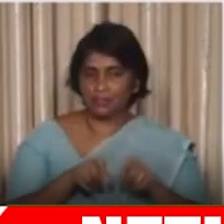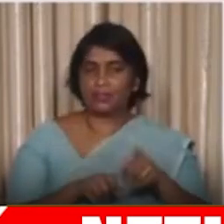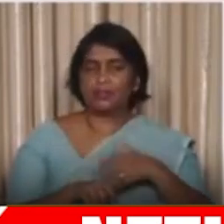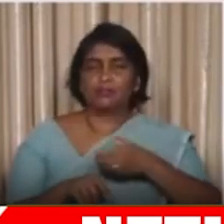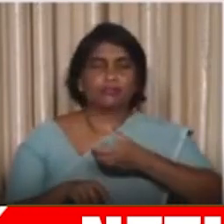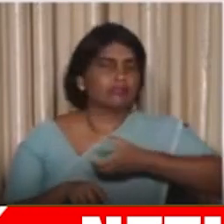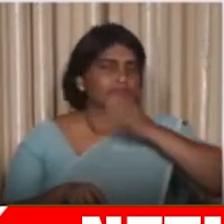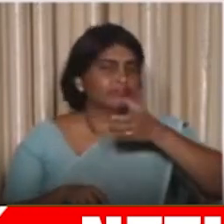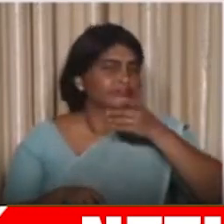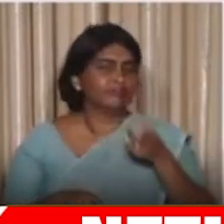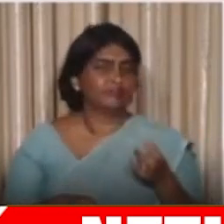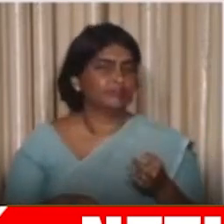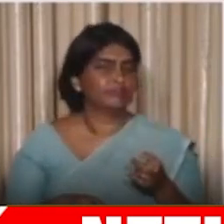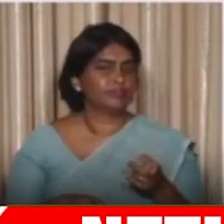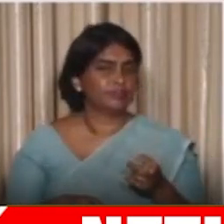පානය කරන